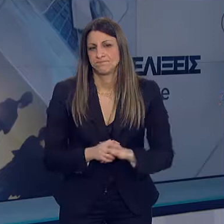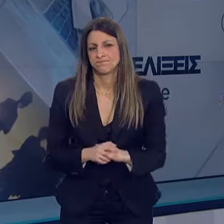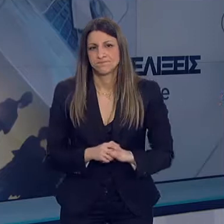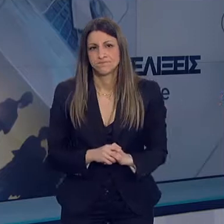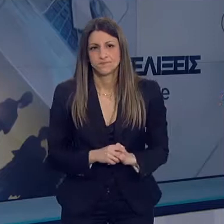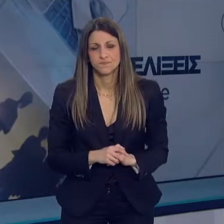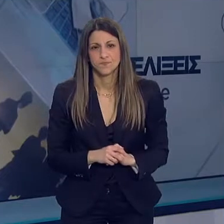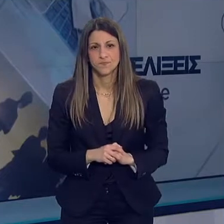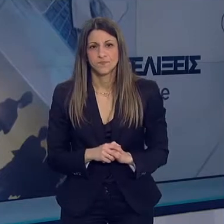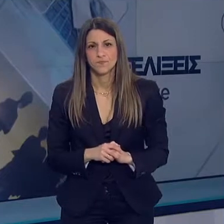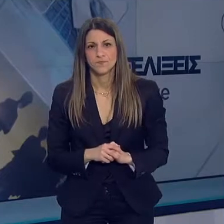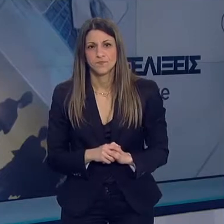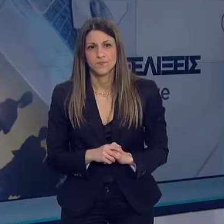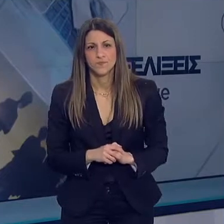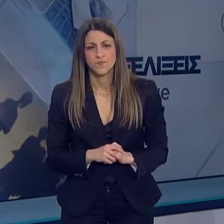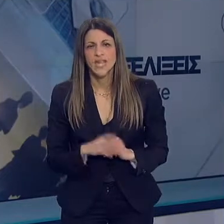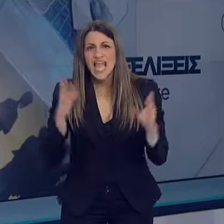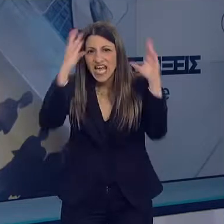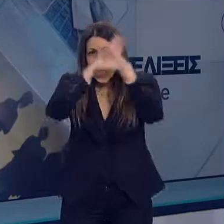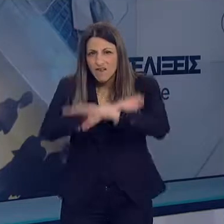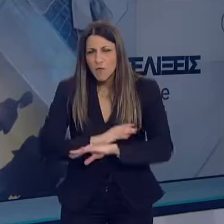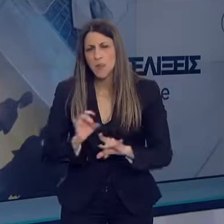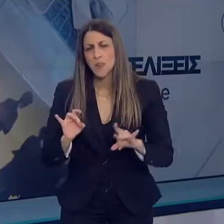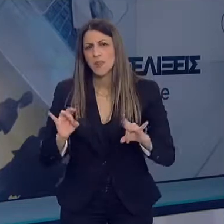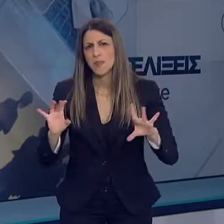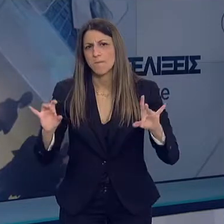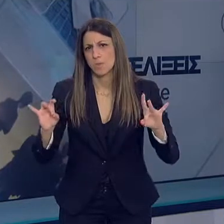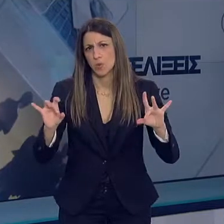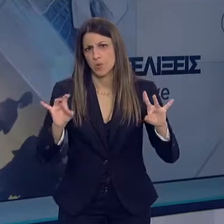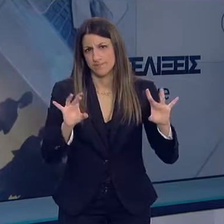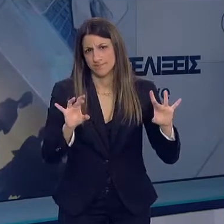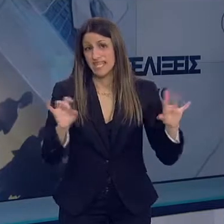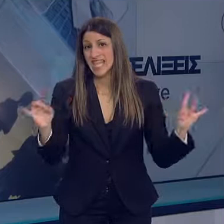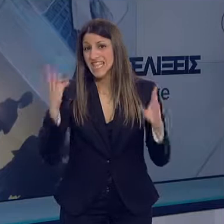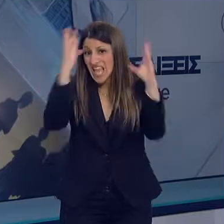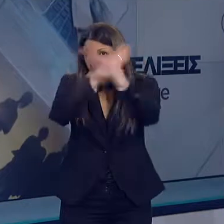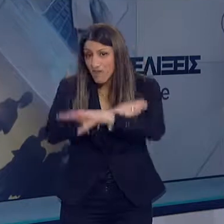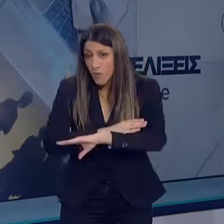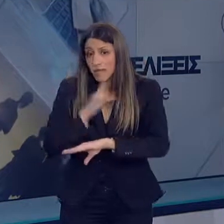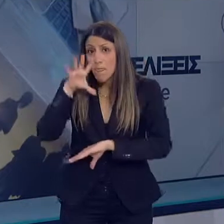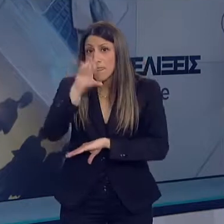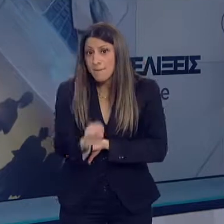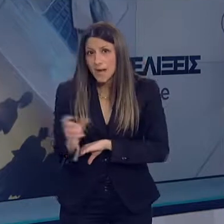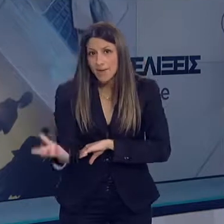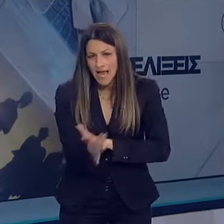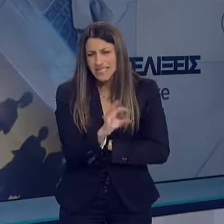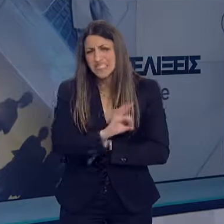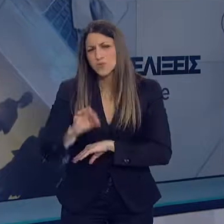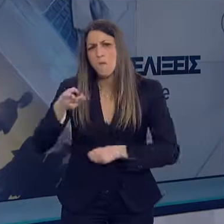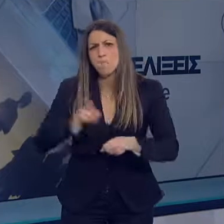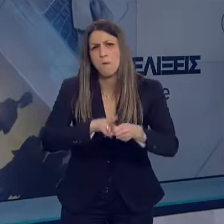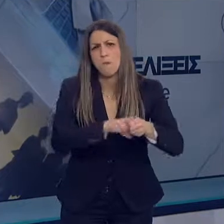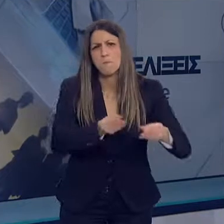Δεν νομίζω ότι υπάρχει κάτι από κάτω που δεν έχουμε δει, γιατί θα βλέπαμε πολύ περισσότερους θανάτους και νοσηλίες. Θα βλέπαμε πολύ